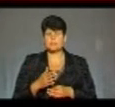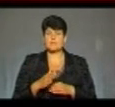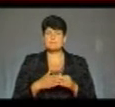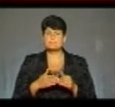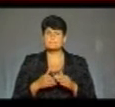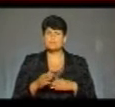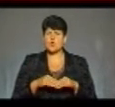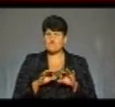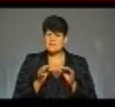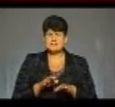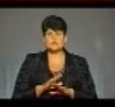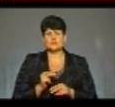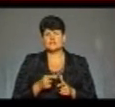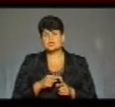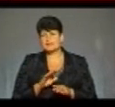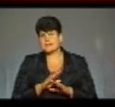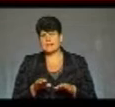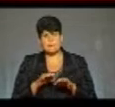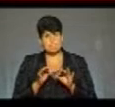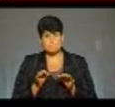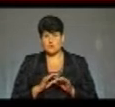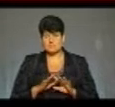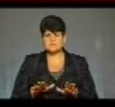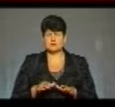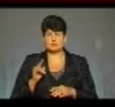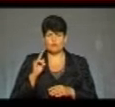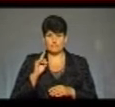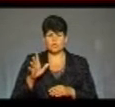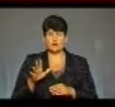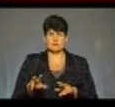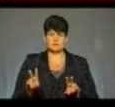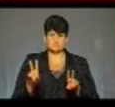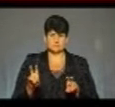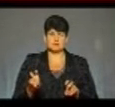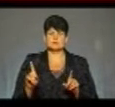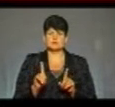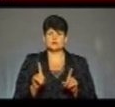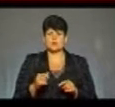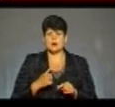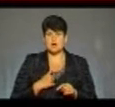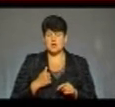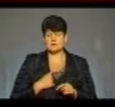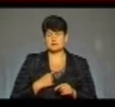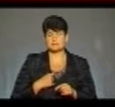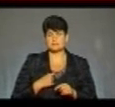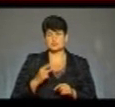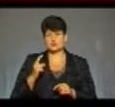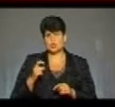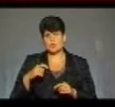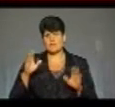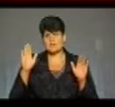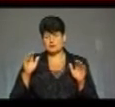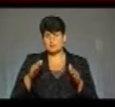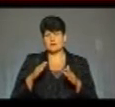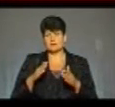Професійно чи не професійно? Скажімо, відома теза, що армія зі 100 віслюків очолювана